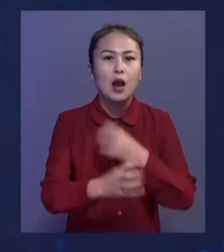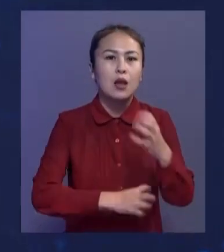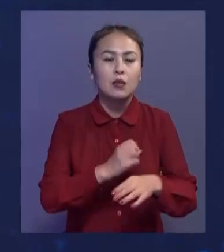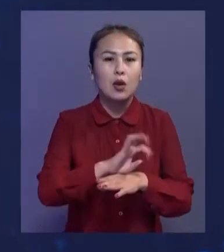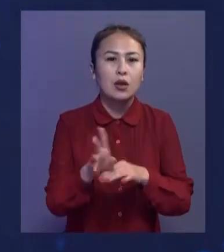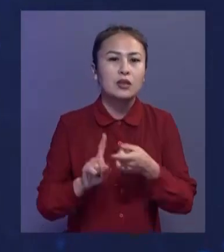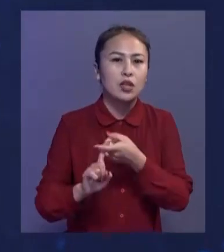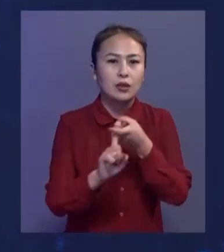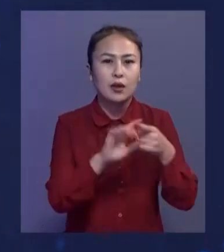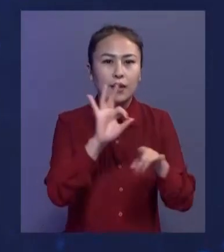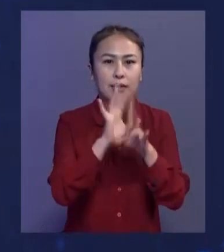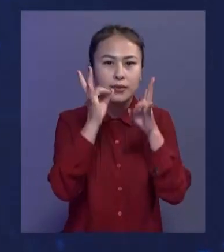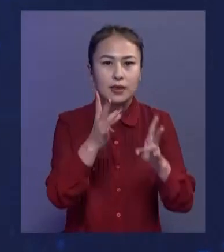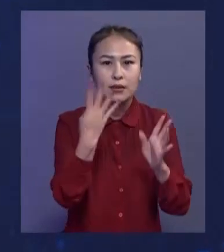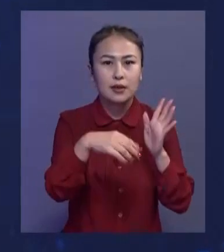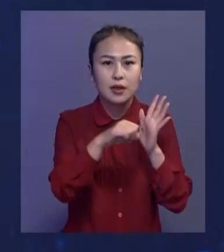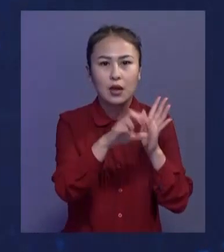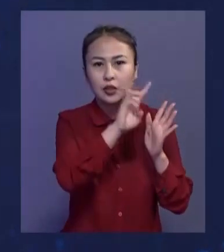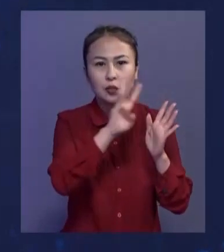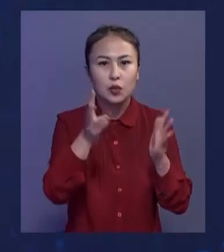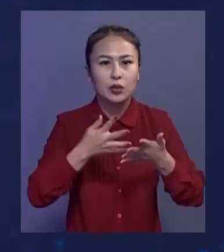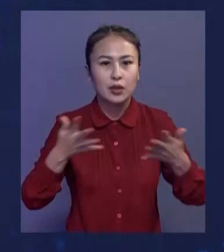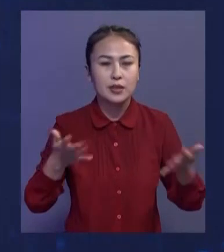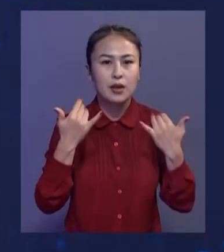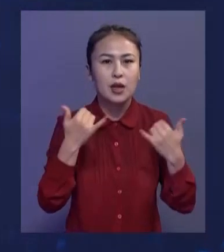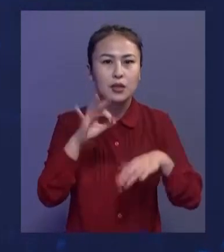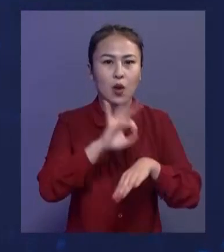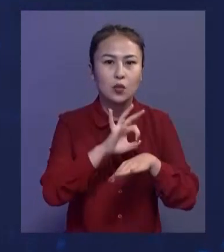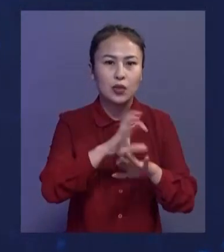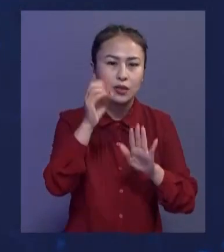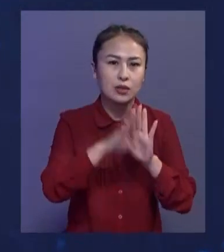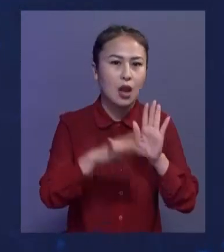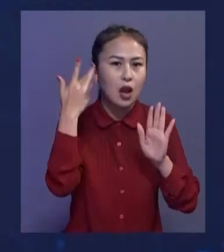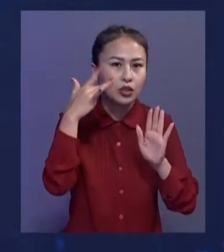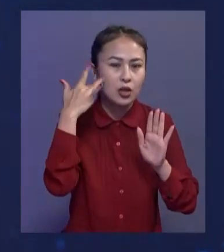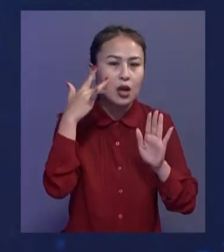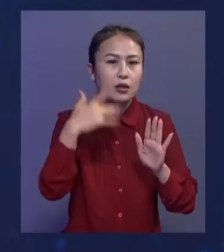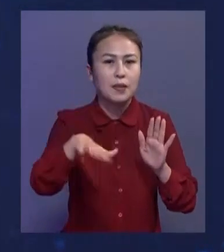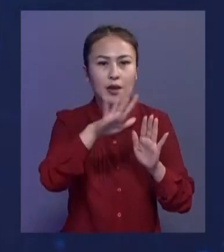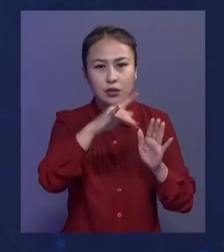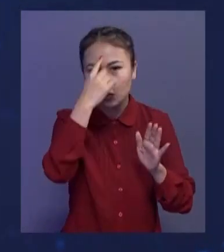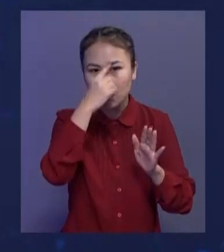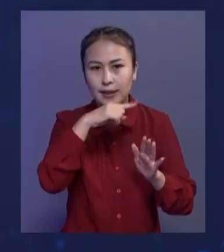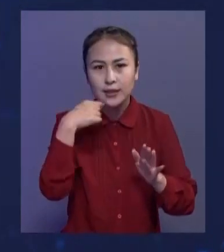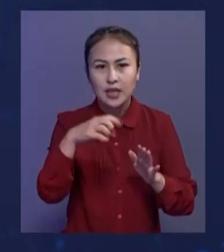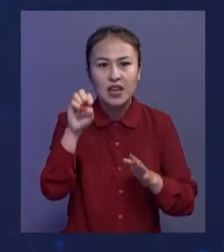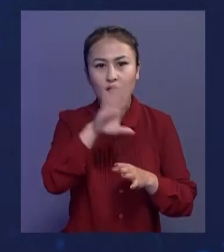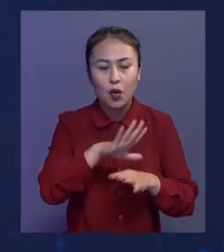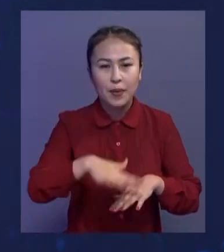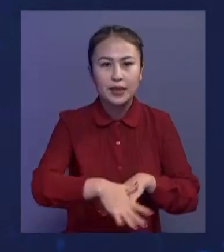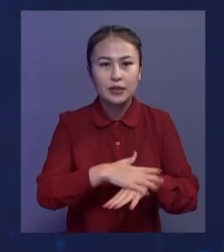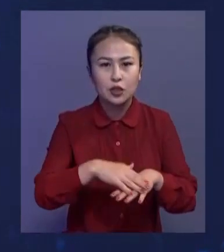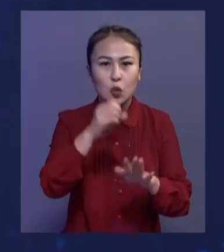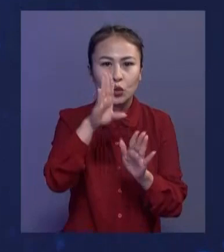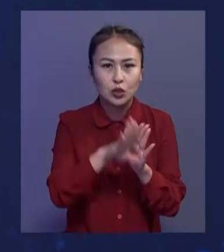Әлем бойынша коронавирусқа шалдыққандар саны 46 миллионнан асты. Қазір ауру әсіресе АқШ, Латын Америкасы, Үндістан, Ресей мен